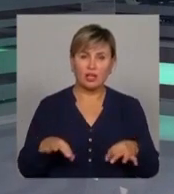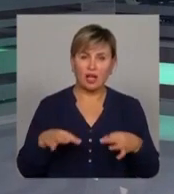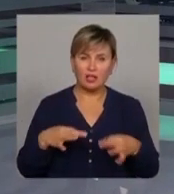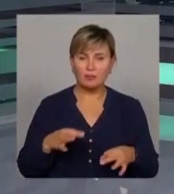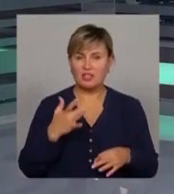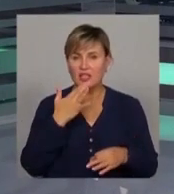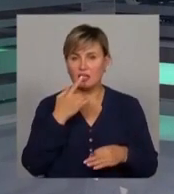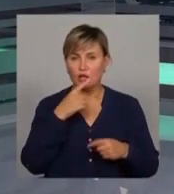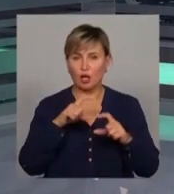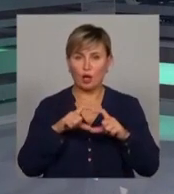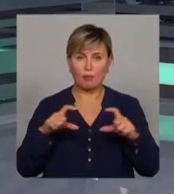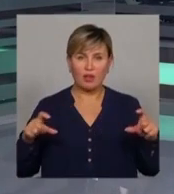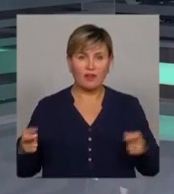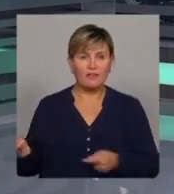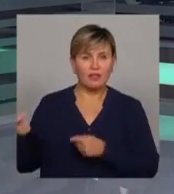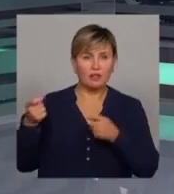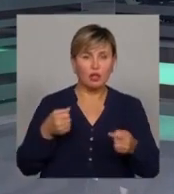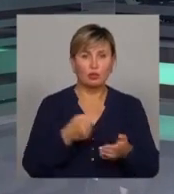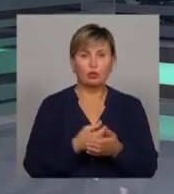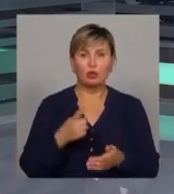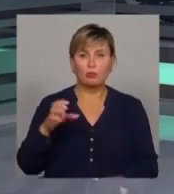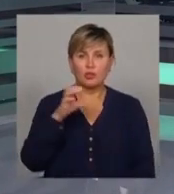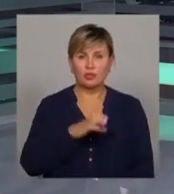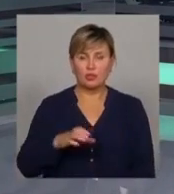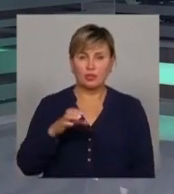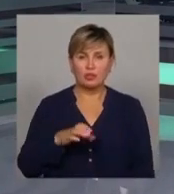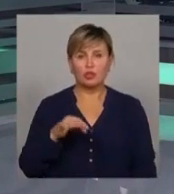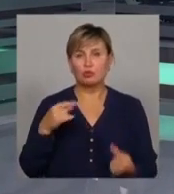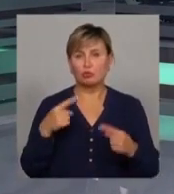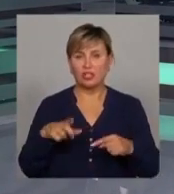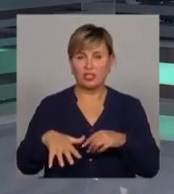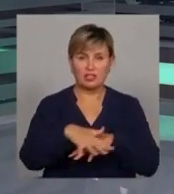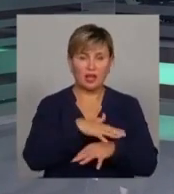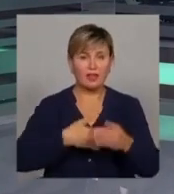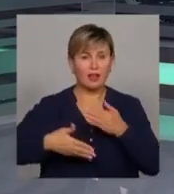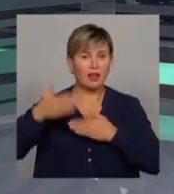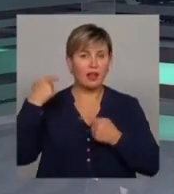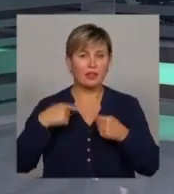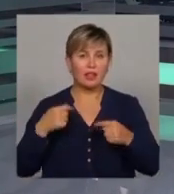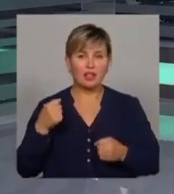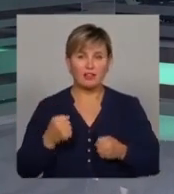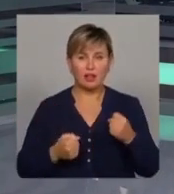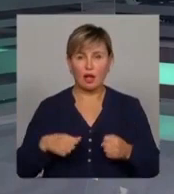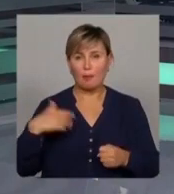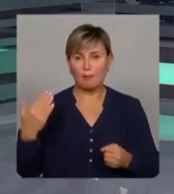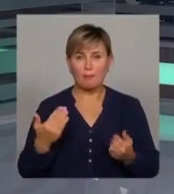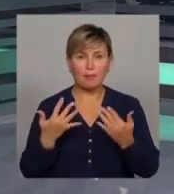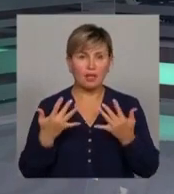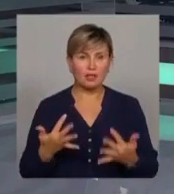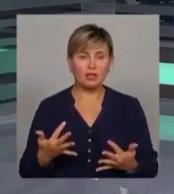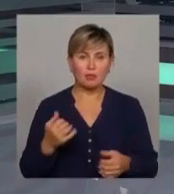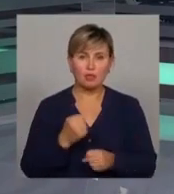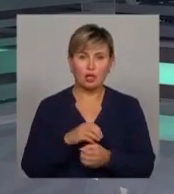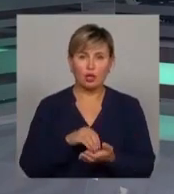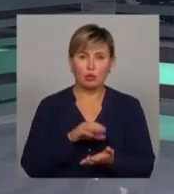с иностранными номерами, ввезенные до 1 сентября из третьих стран. Ранее некоторые водители праворулик потребовали поставить на